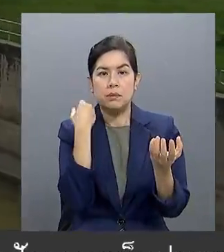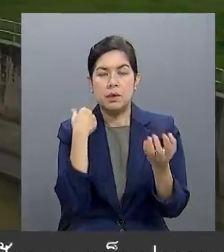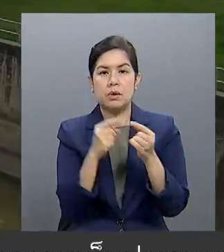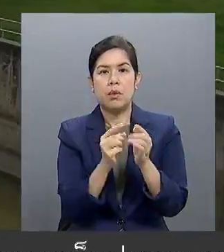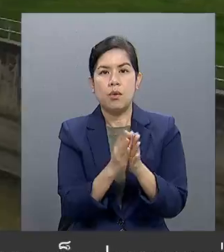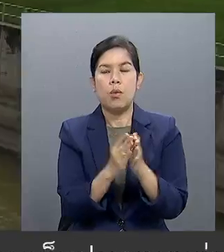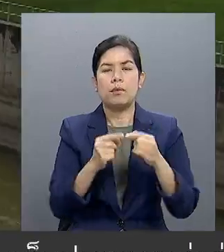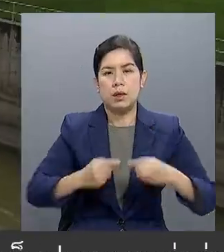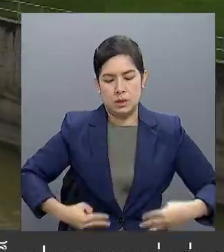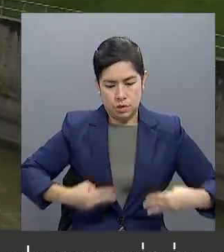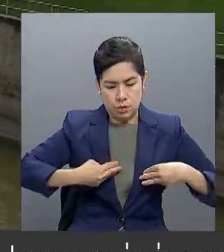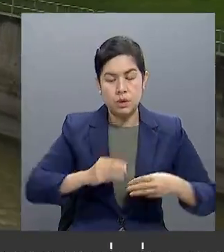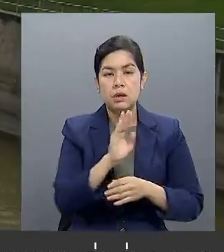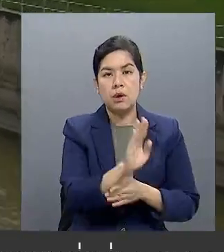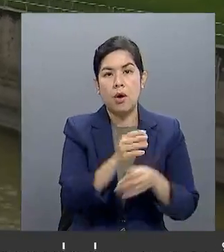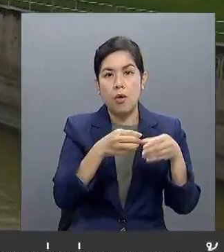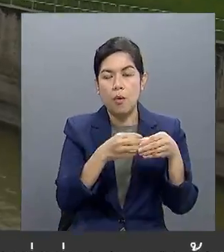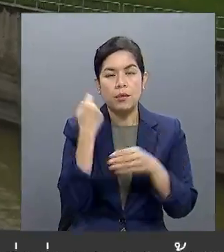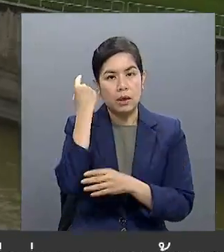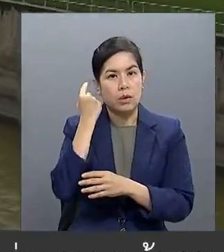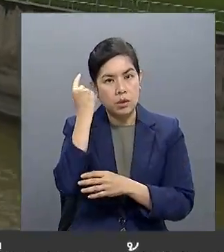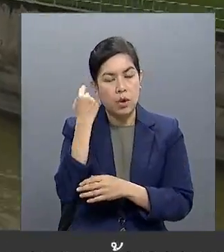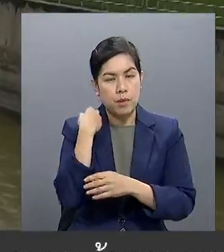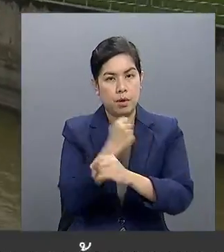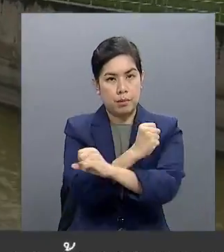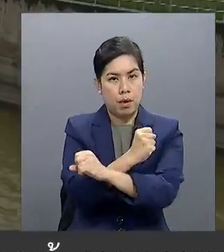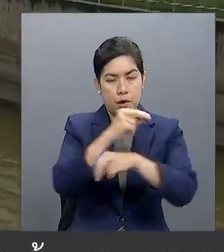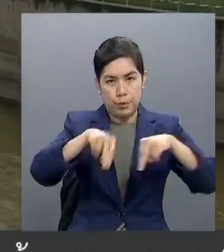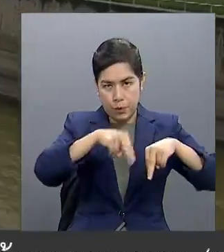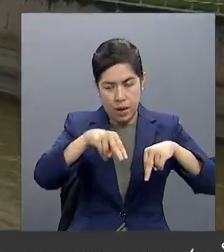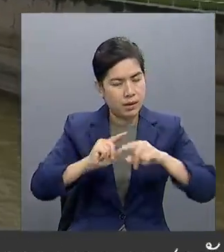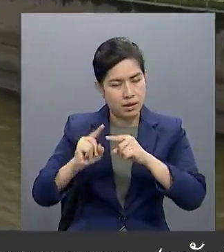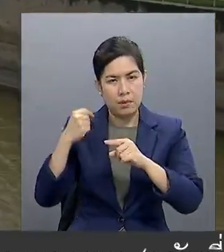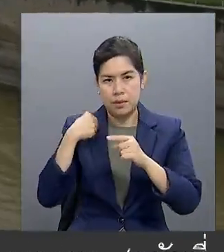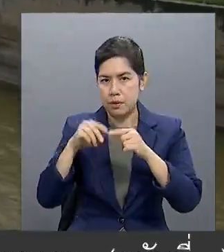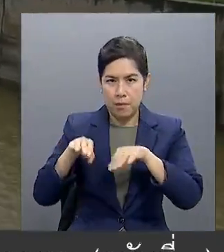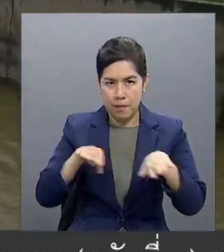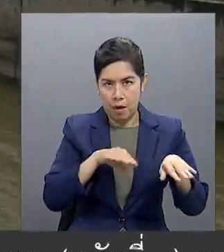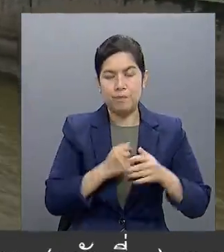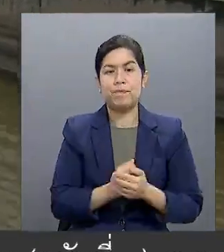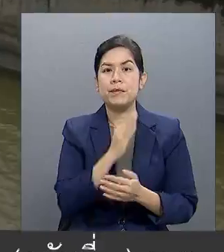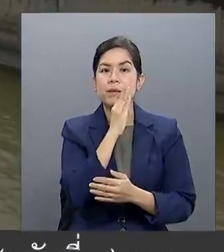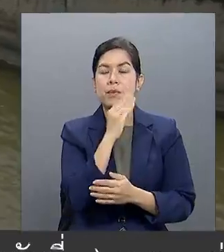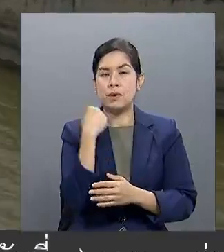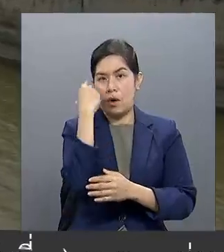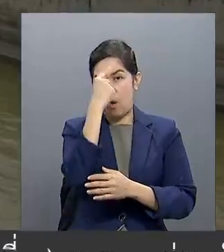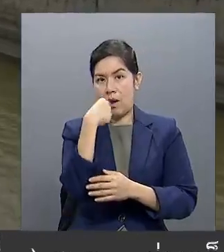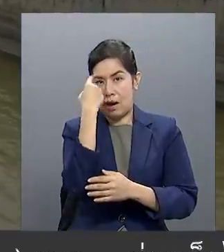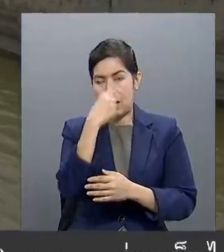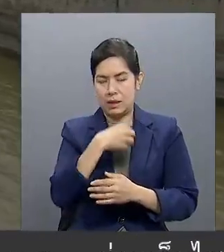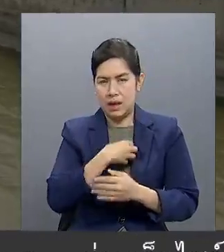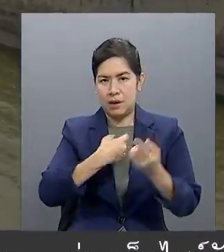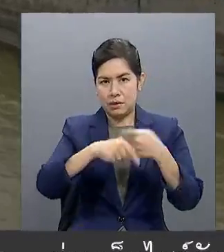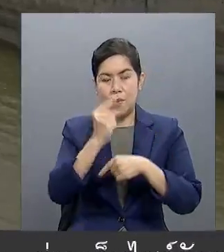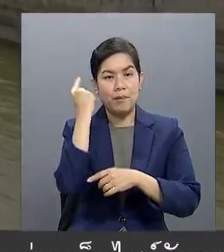นท่านบอกว่าจัดเต็มฮะ คือจัดเต็มจริงๆนะครับส่วนใครที่เป็นนักท่องเที่ยวที่อยากจะเดินทางมาเที่ยวที่เขื่อนป่าสักชล